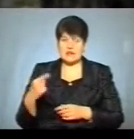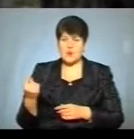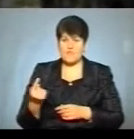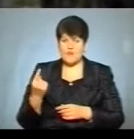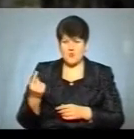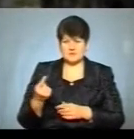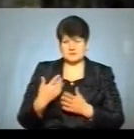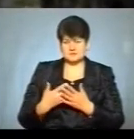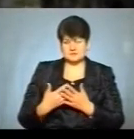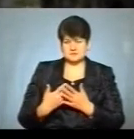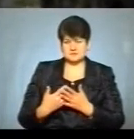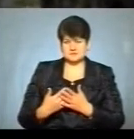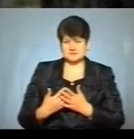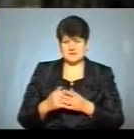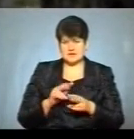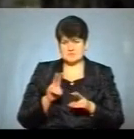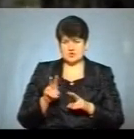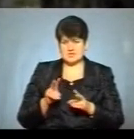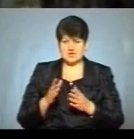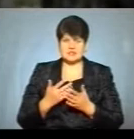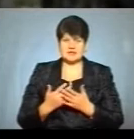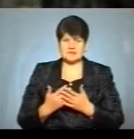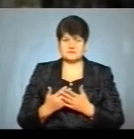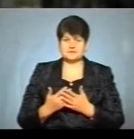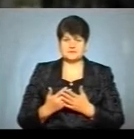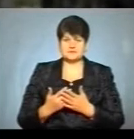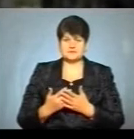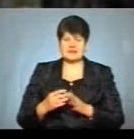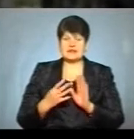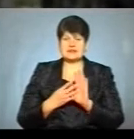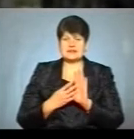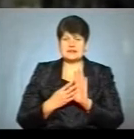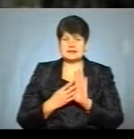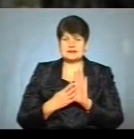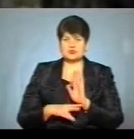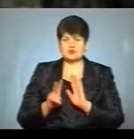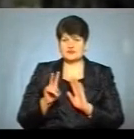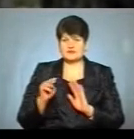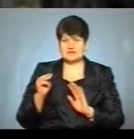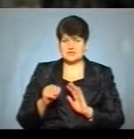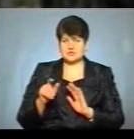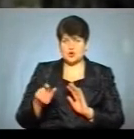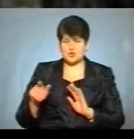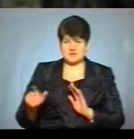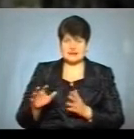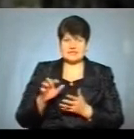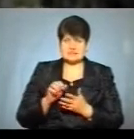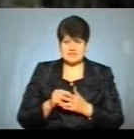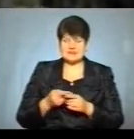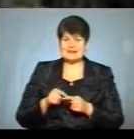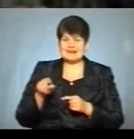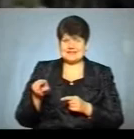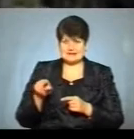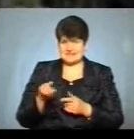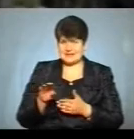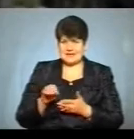за статистичними спостереженнями, приблизно 92 тисячі громадян зайняті на таких незареєстрованих